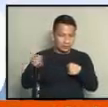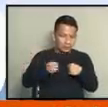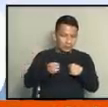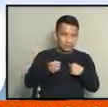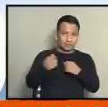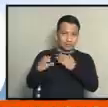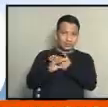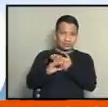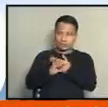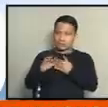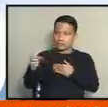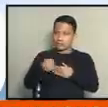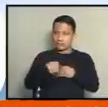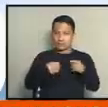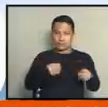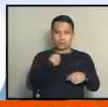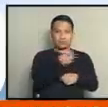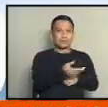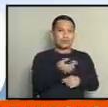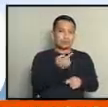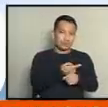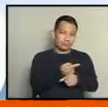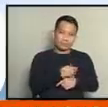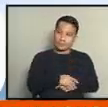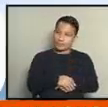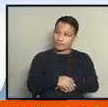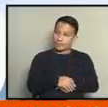sa kontrata, ibibigay yun sa inyo.